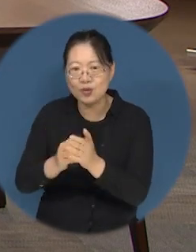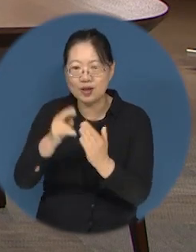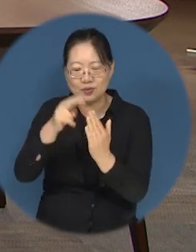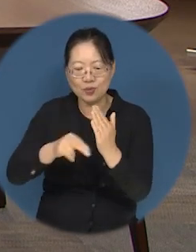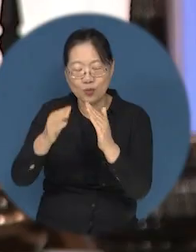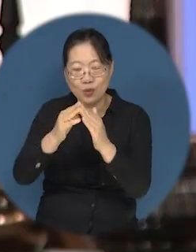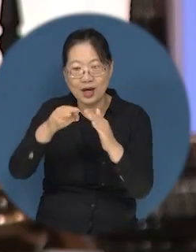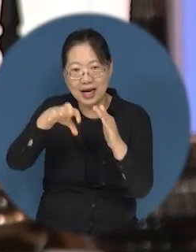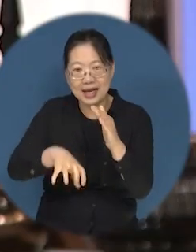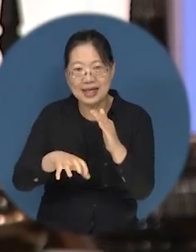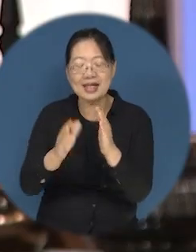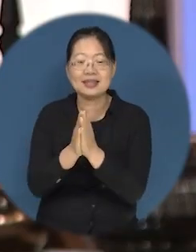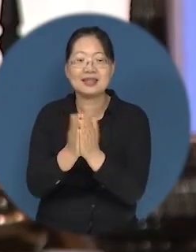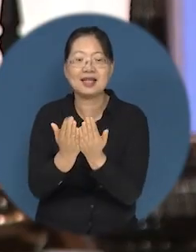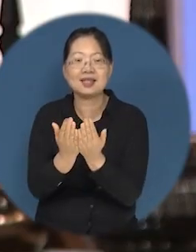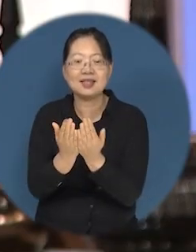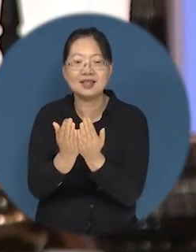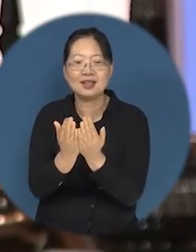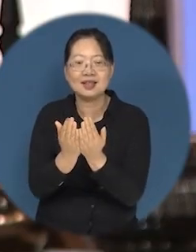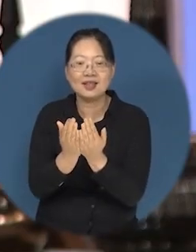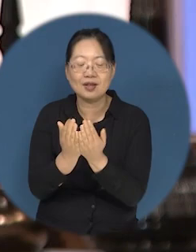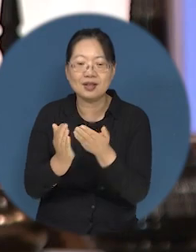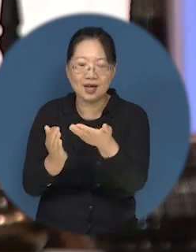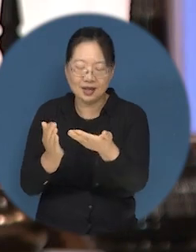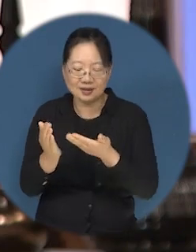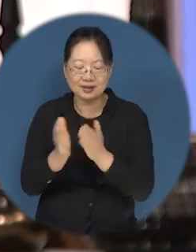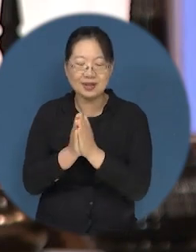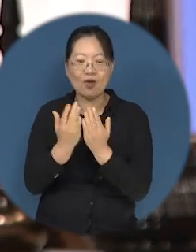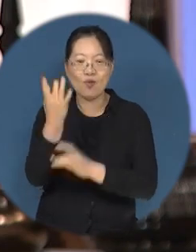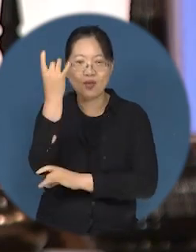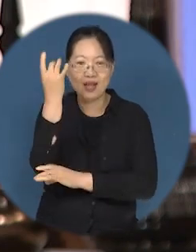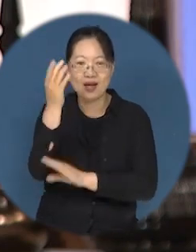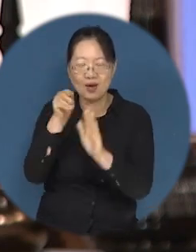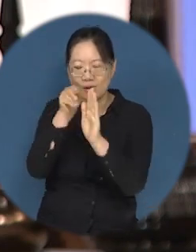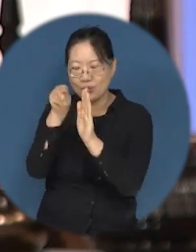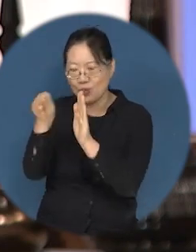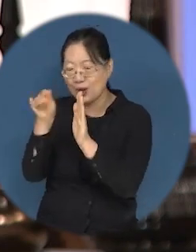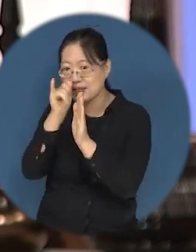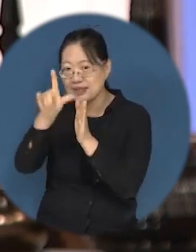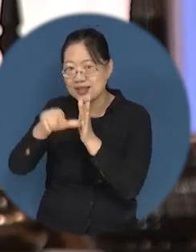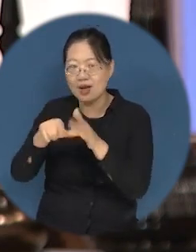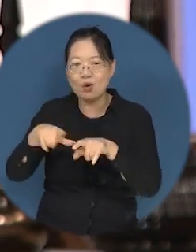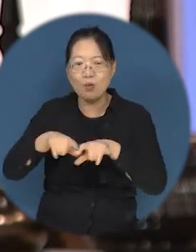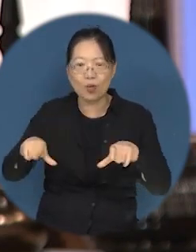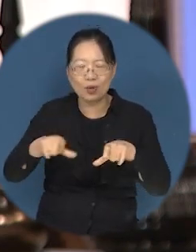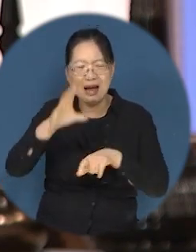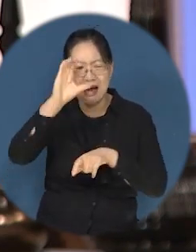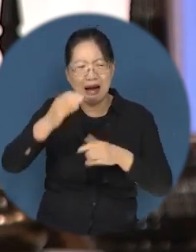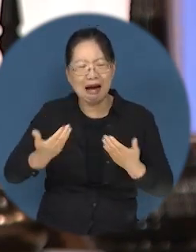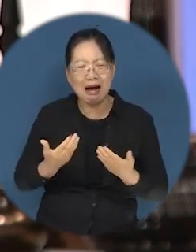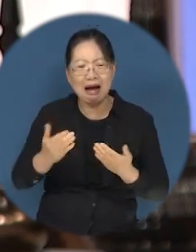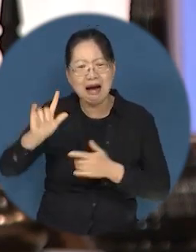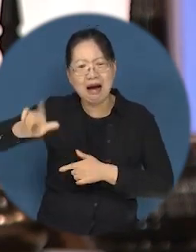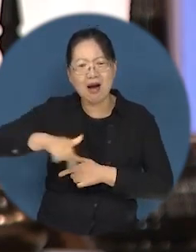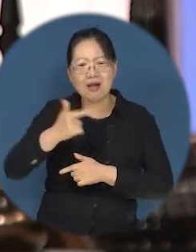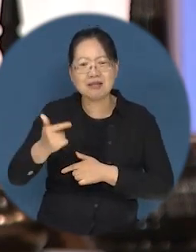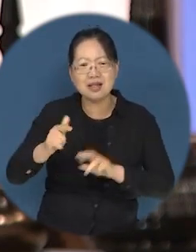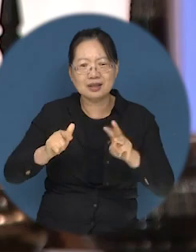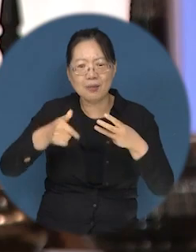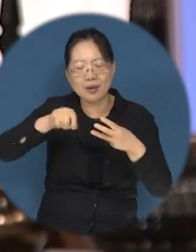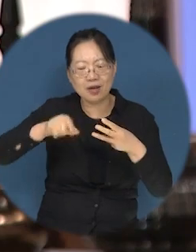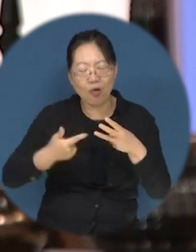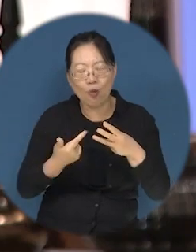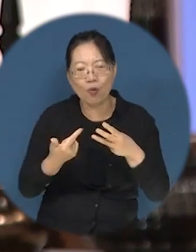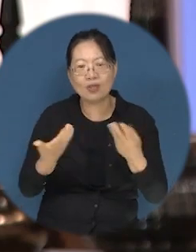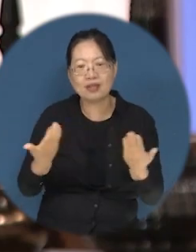도서관에서 책을 반납이 들어온 책을 다시 이제 서가에 꽂는데 보통 일반 알바생이 예를 들어 하루에 300권을 할